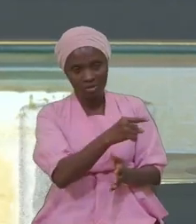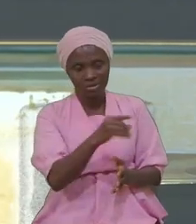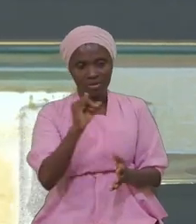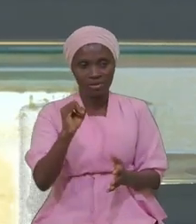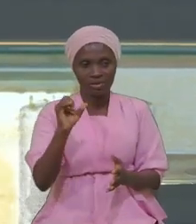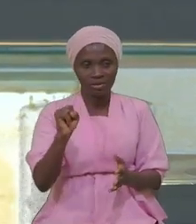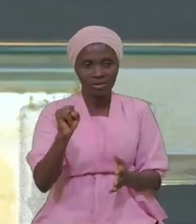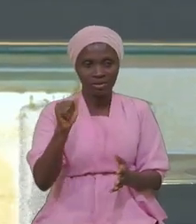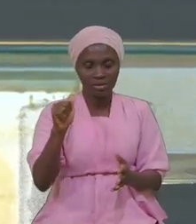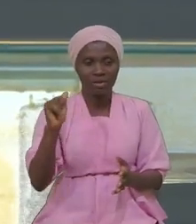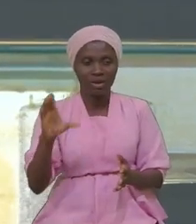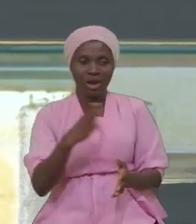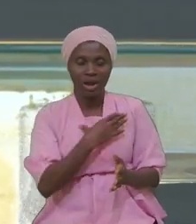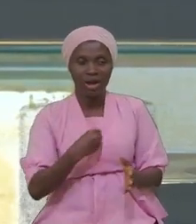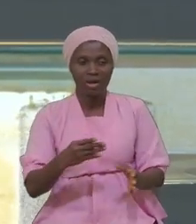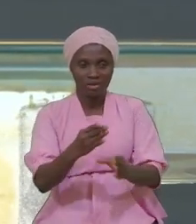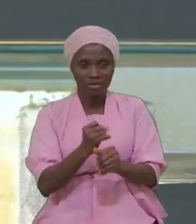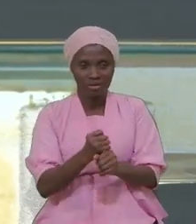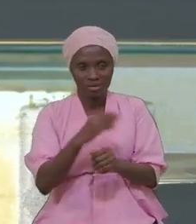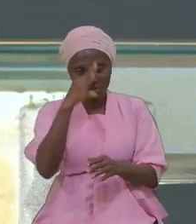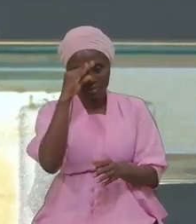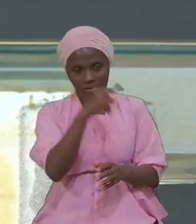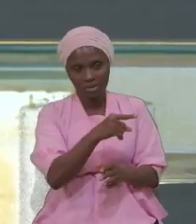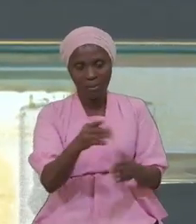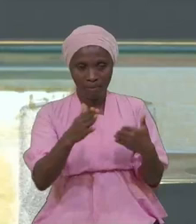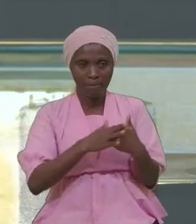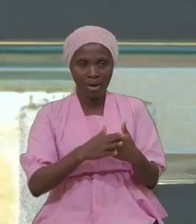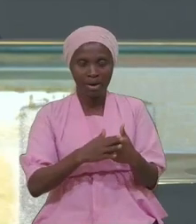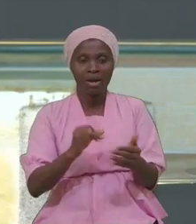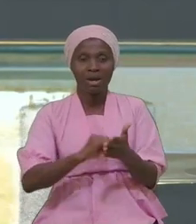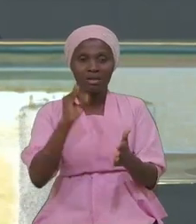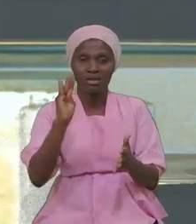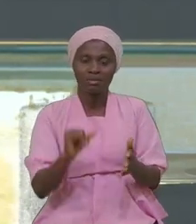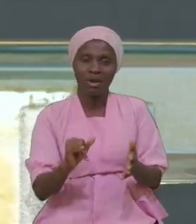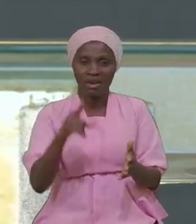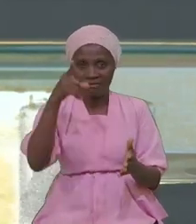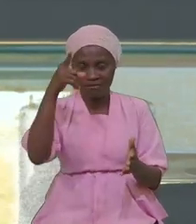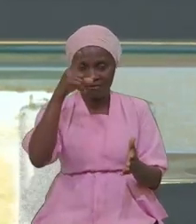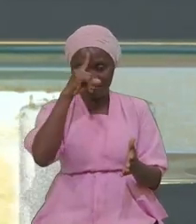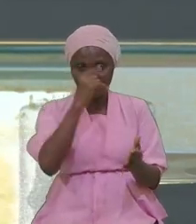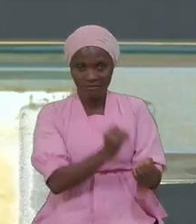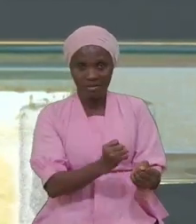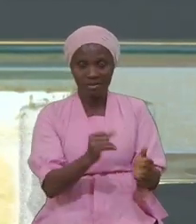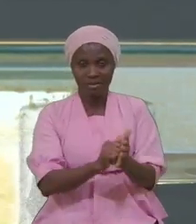reçu de retour. Ce n'est pas la foi que nous donnons au Seigneur. Ce que nous offrons au Seigneur,